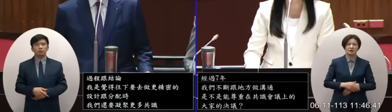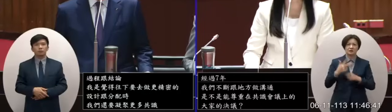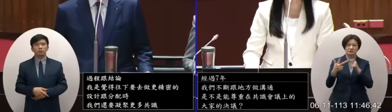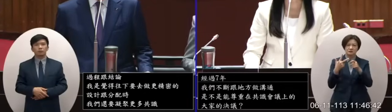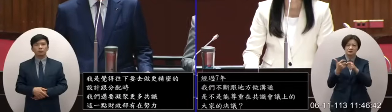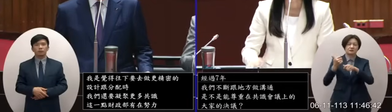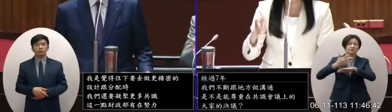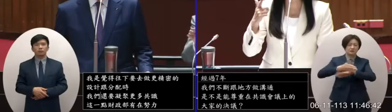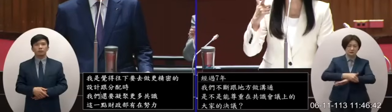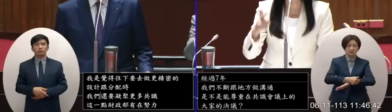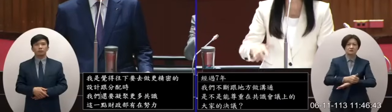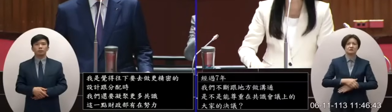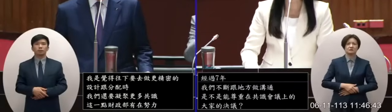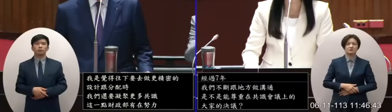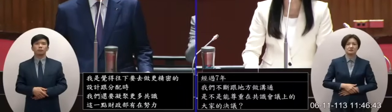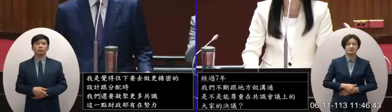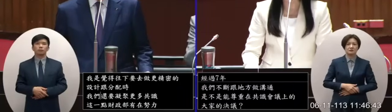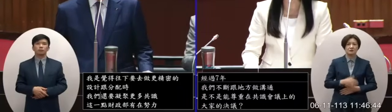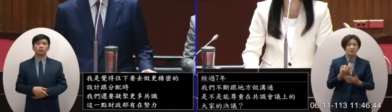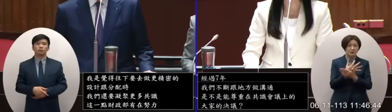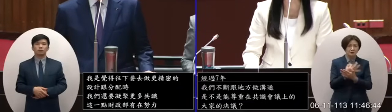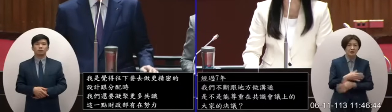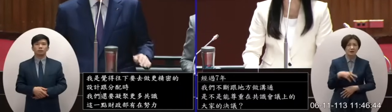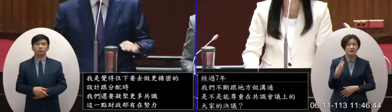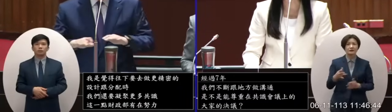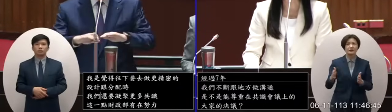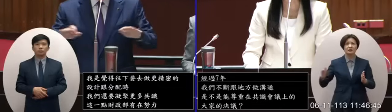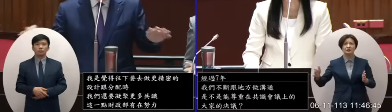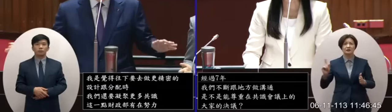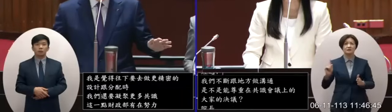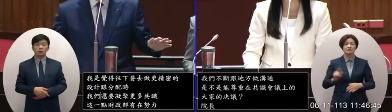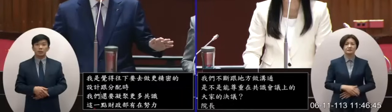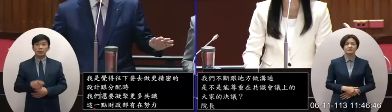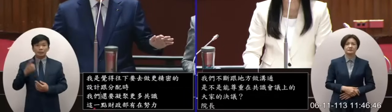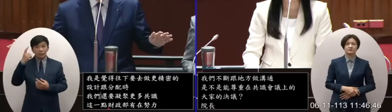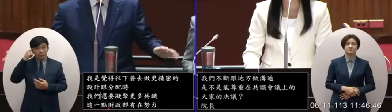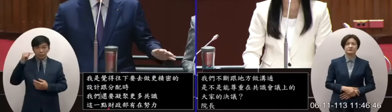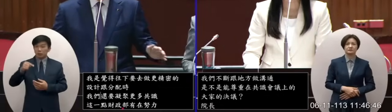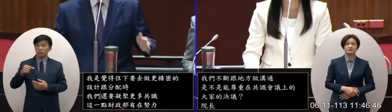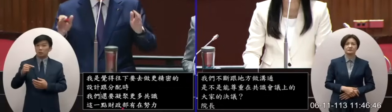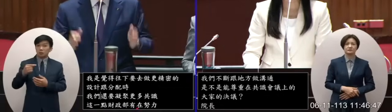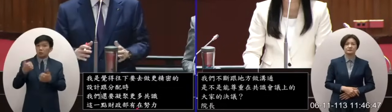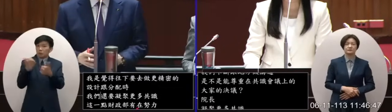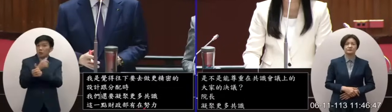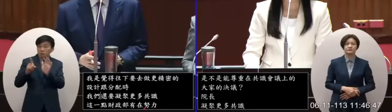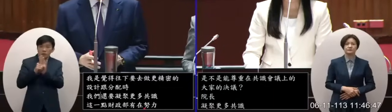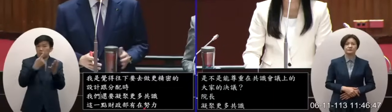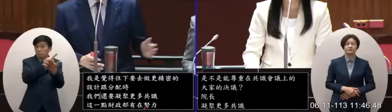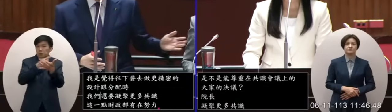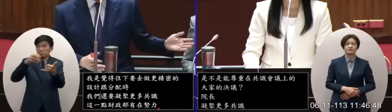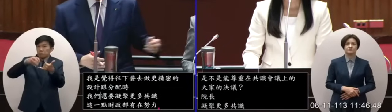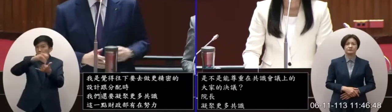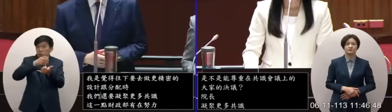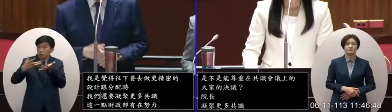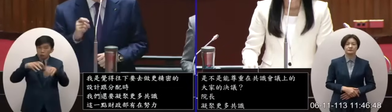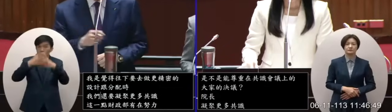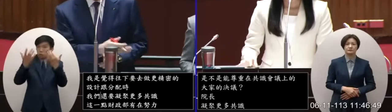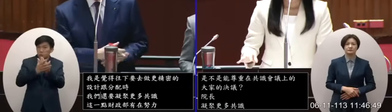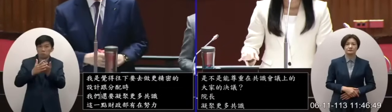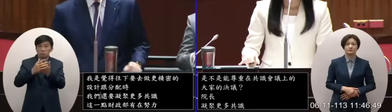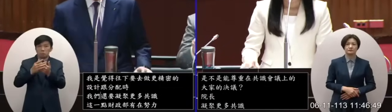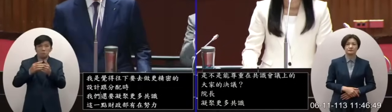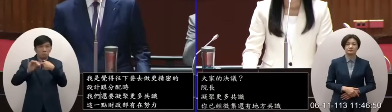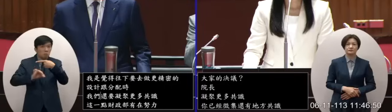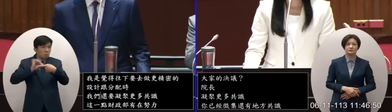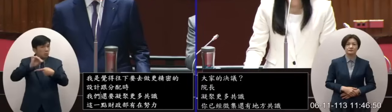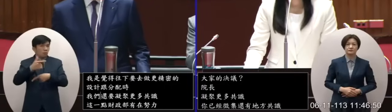7年的时间了，7年了，这还不够吗？还要多久？ 那没有代表全部的县市跟全部都议题，我们请财政部简单